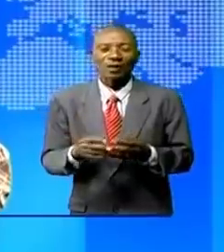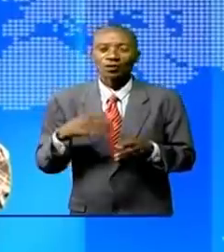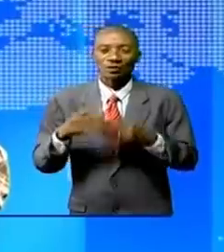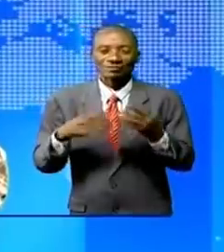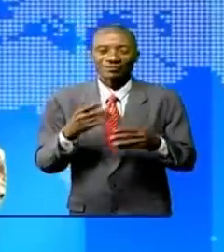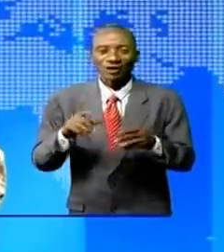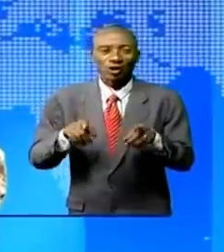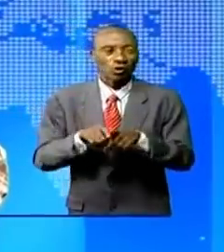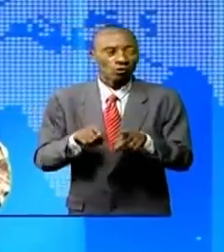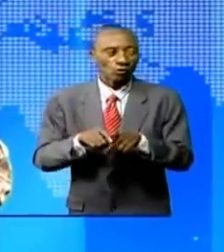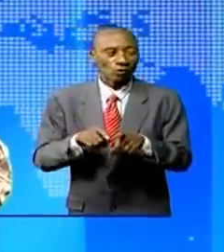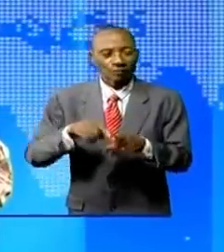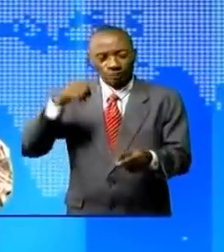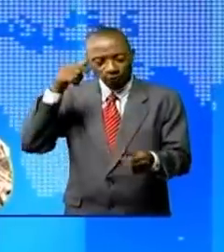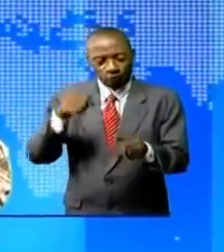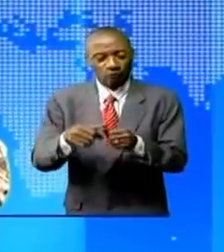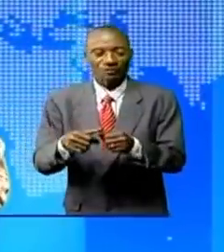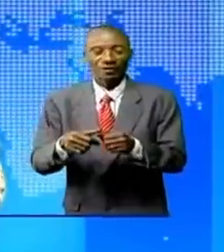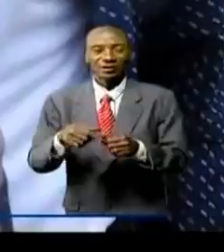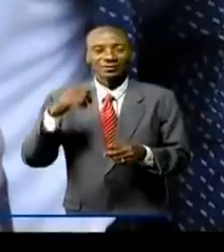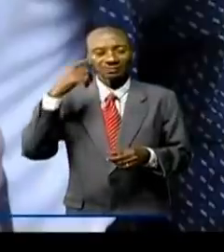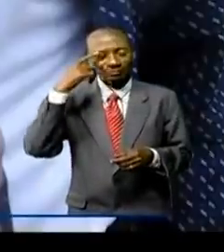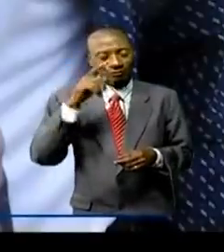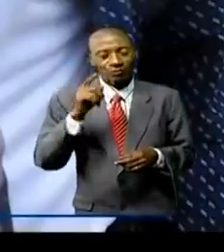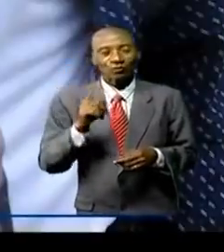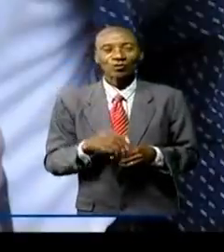Un reportage de Cédric Kenena.